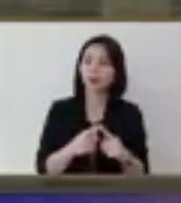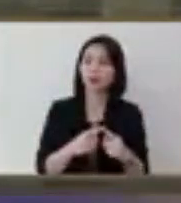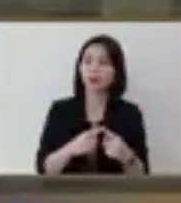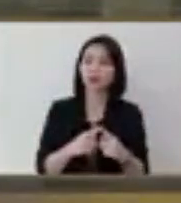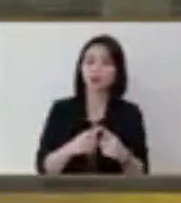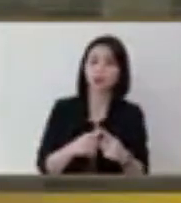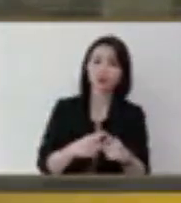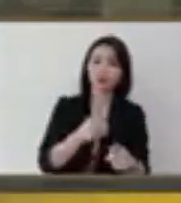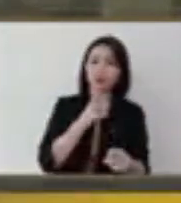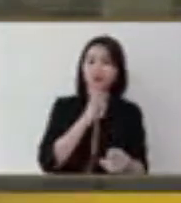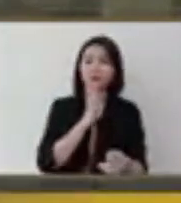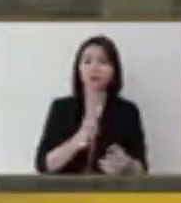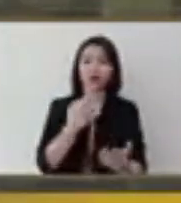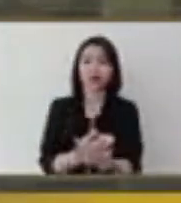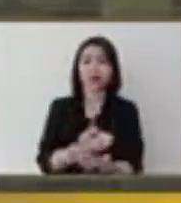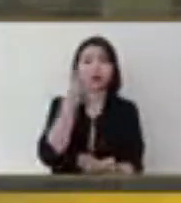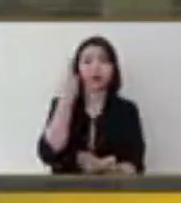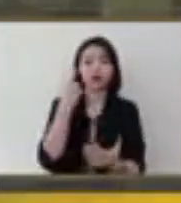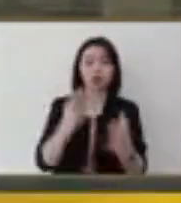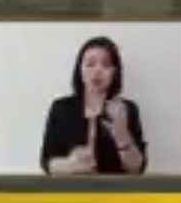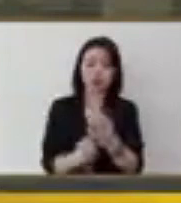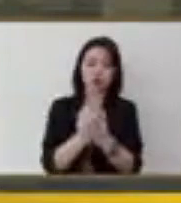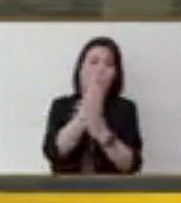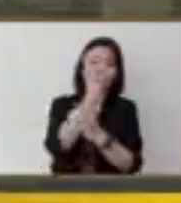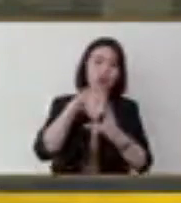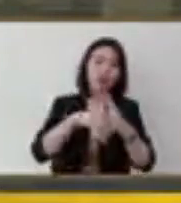na sumagana ng salita ng Diyos dito kayo mga young people.